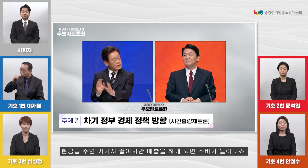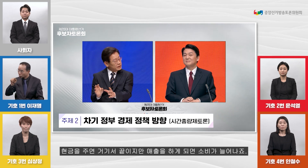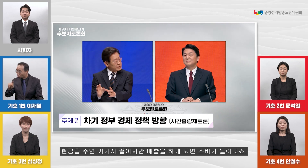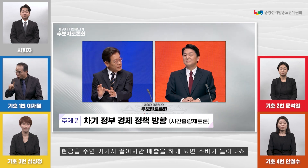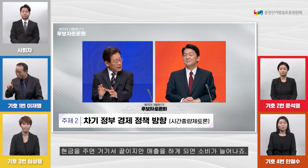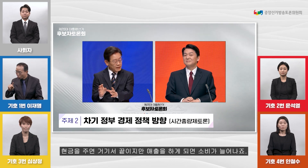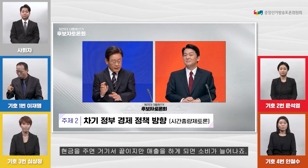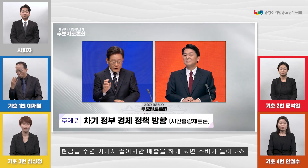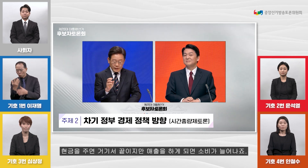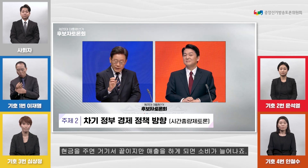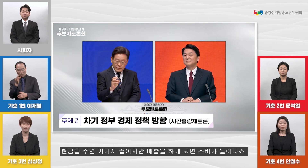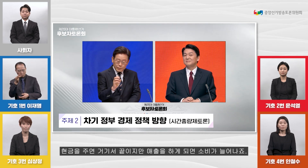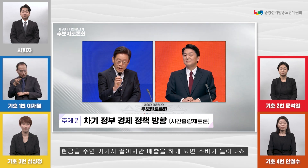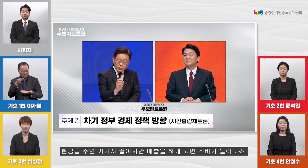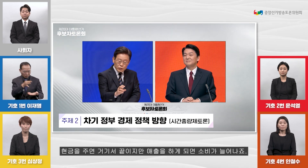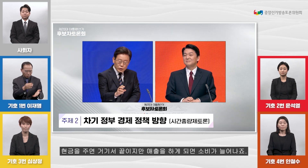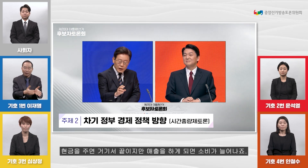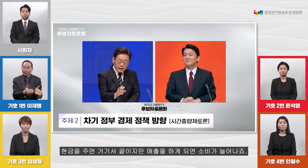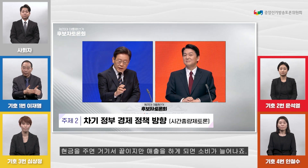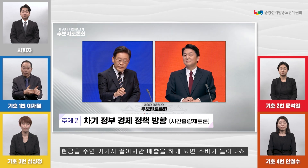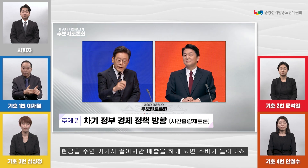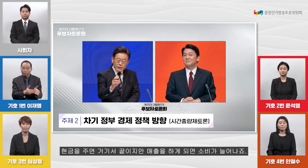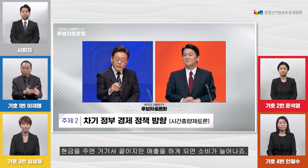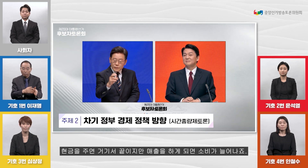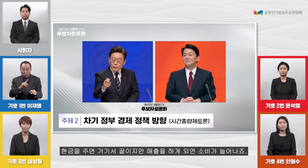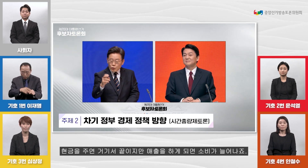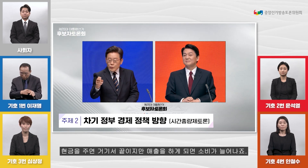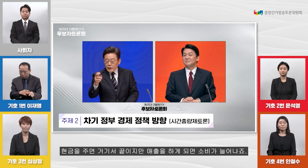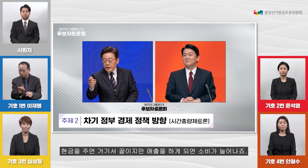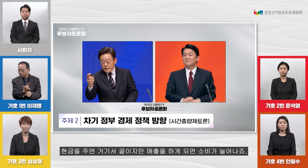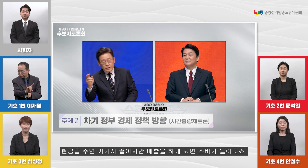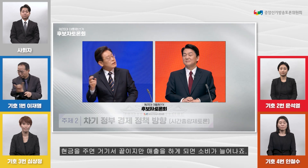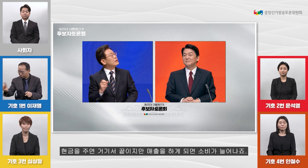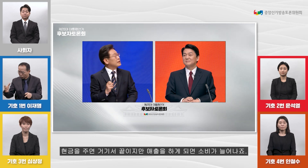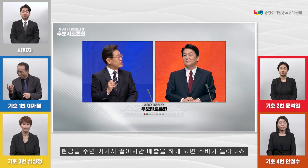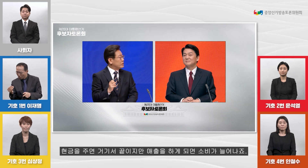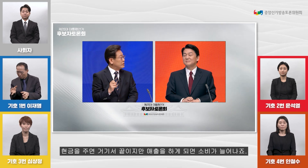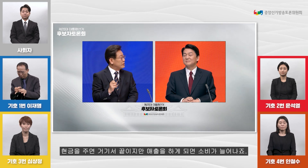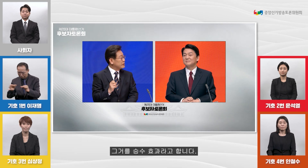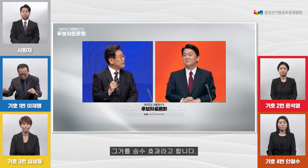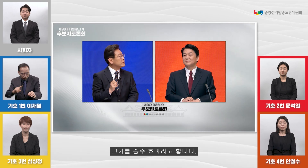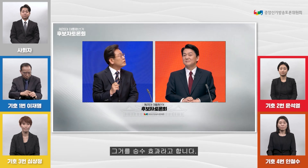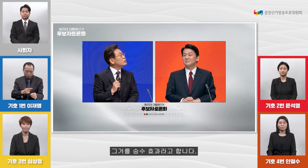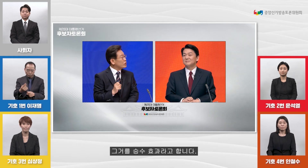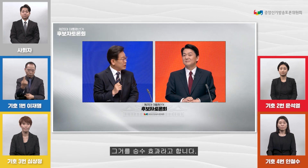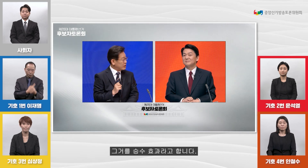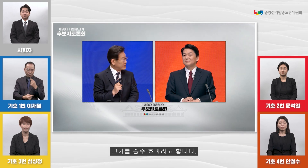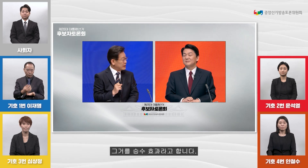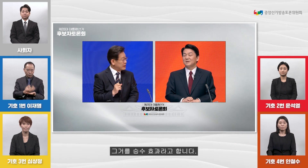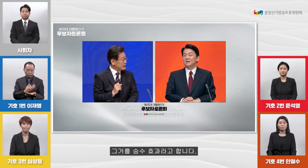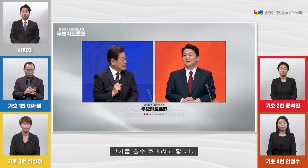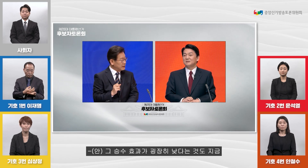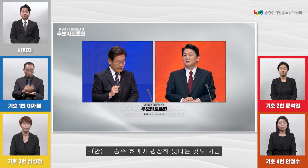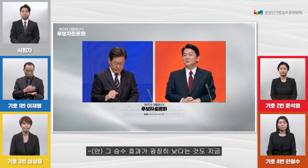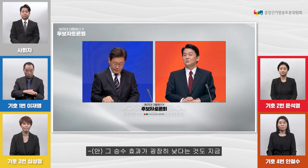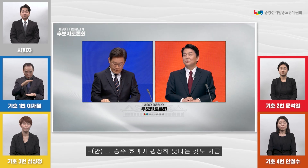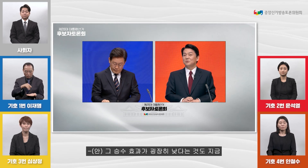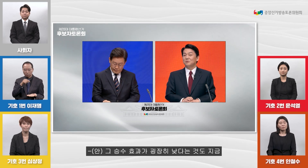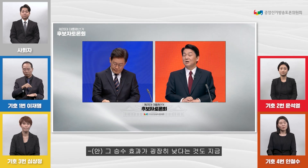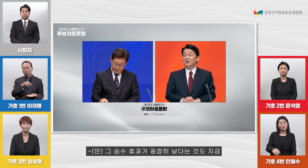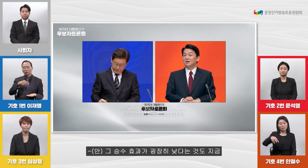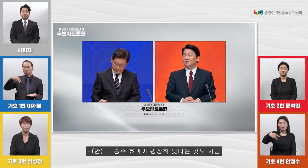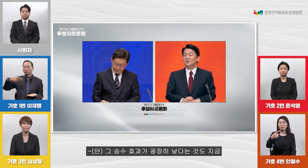주면 거기서 끝이지만 매출을 하게 되면 소비가 늘어나지요. 그걸 승수 효과라고 합니다. 그